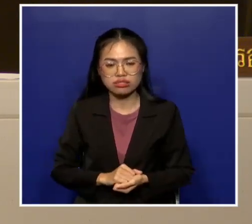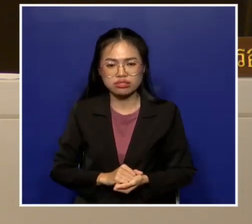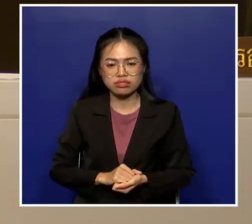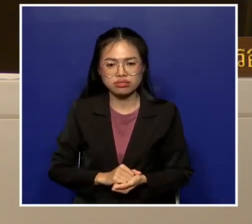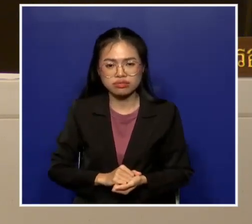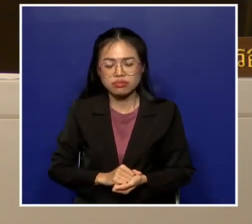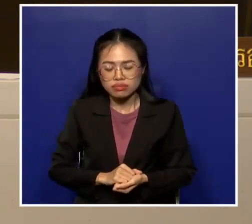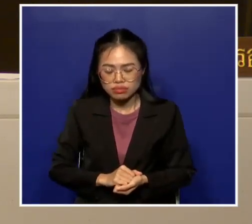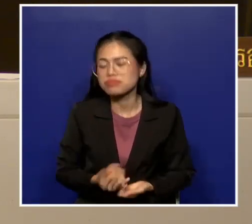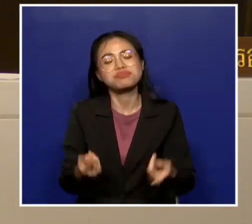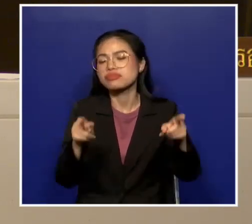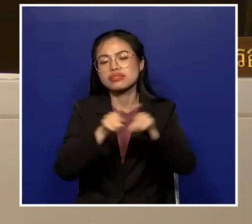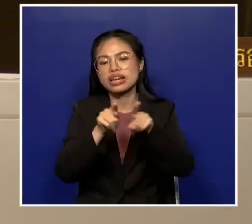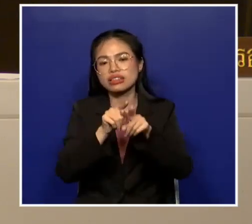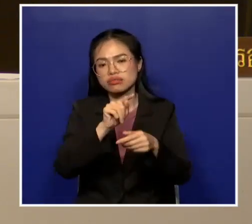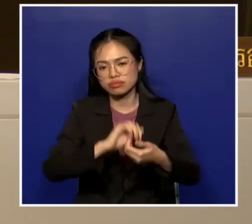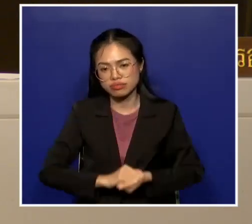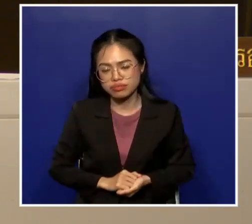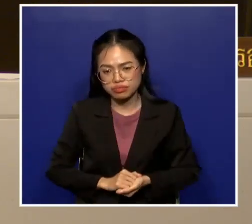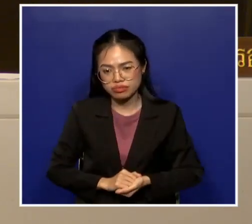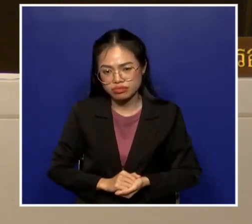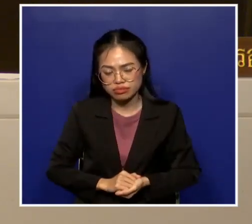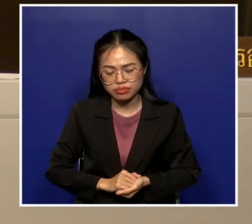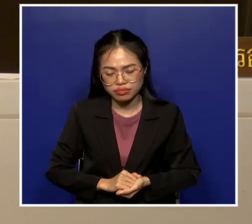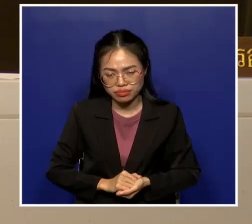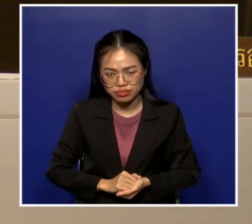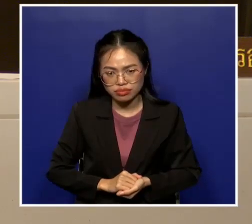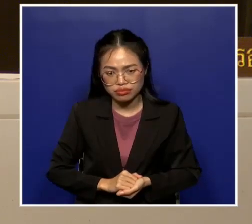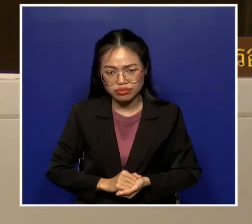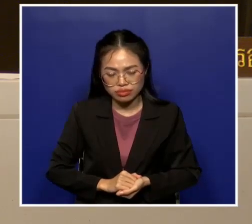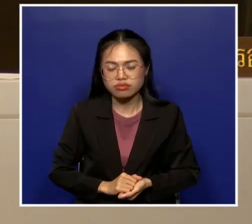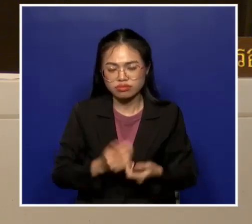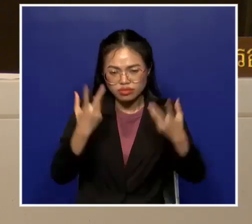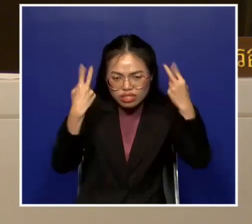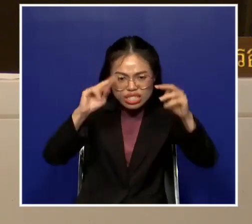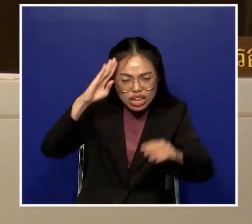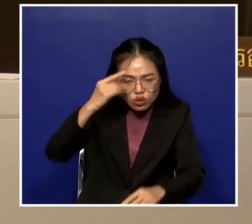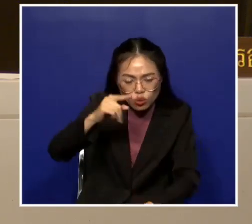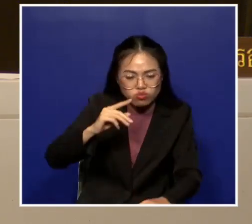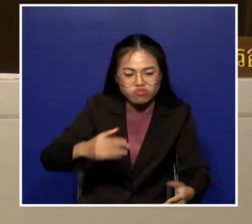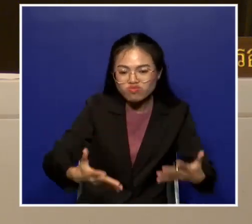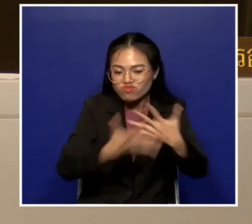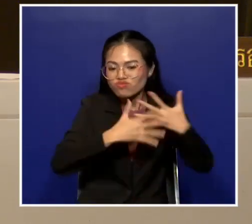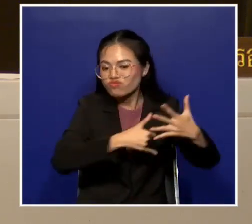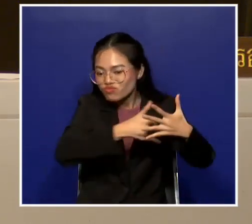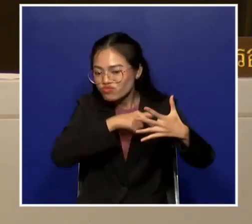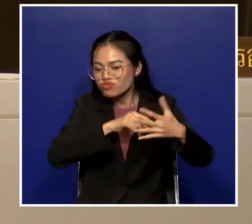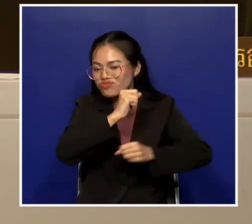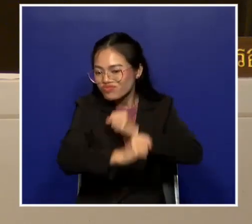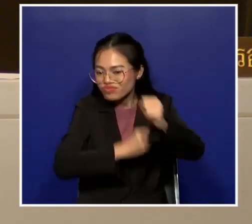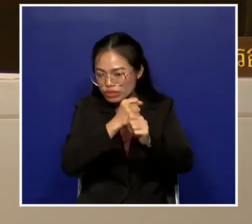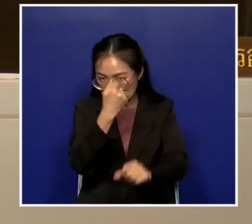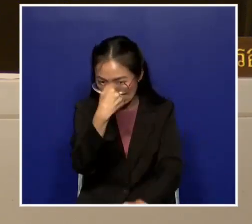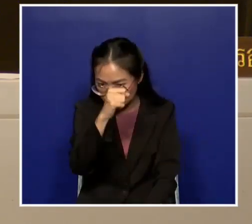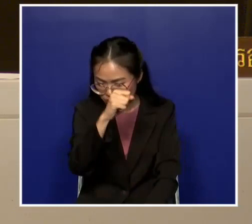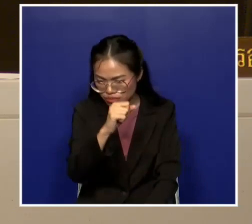และเหมือนกันเลยครับเข้าข่ายกับกรณีเดียวกันเลยนายกติดคุกนะครับอย่างน้อย10ปีแก้งโง่ไม่รับเงินคน